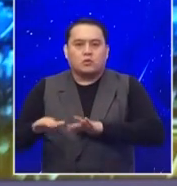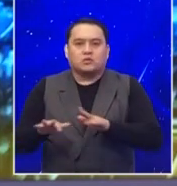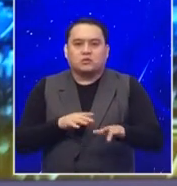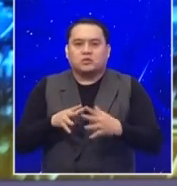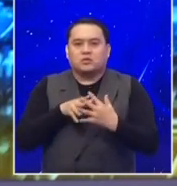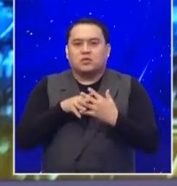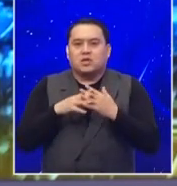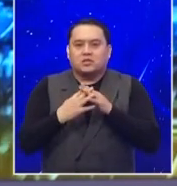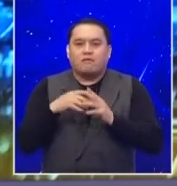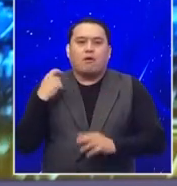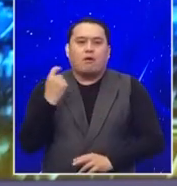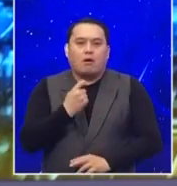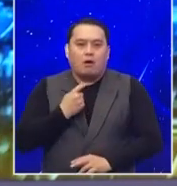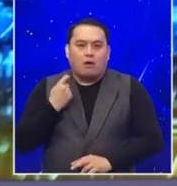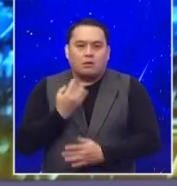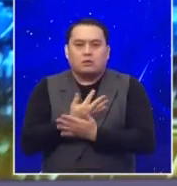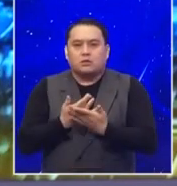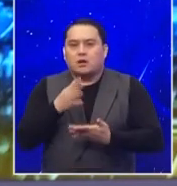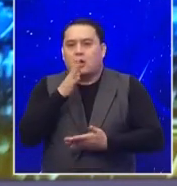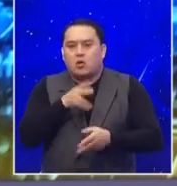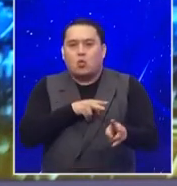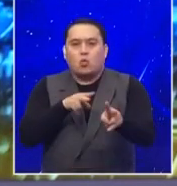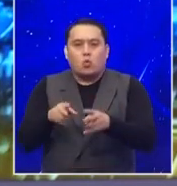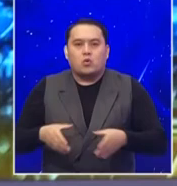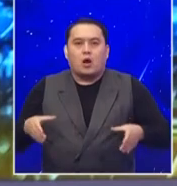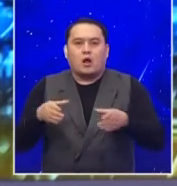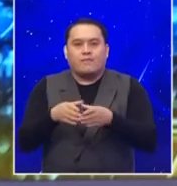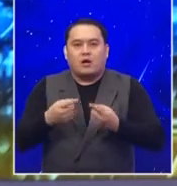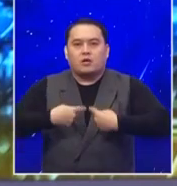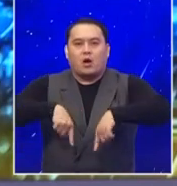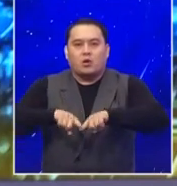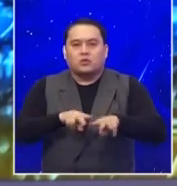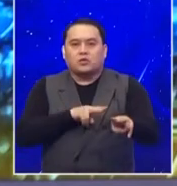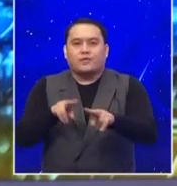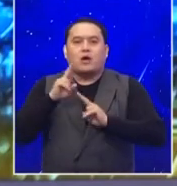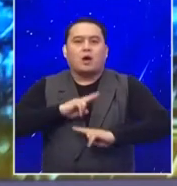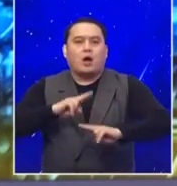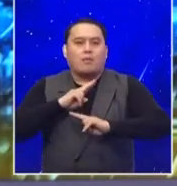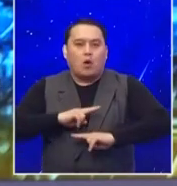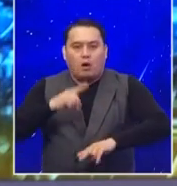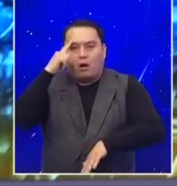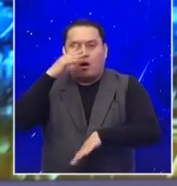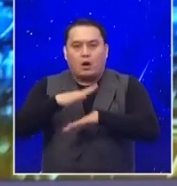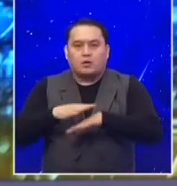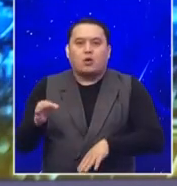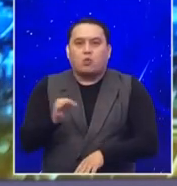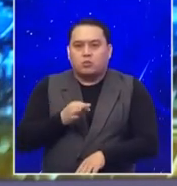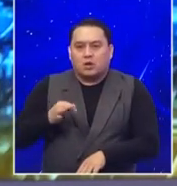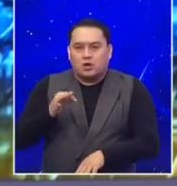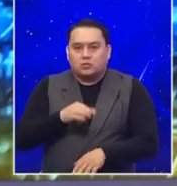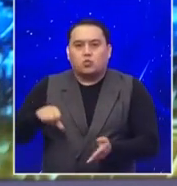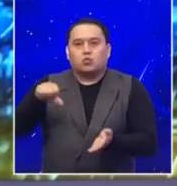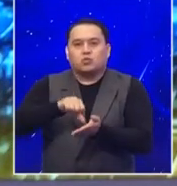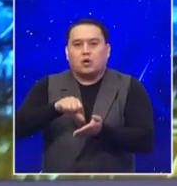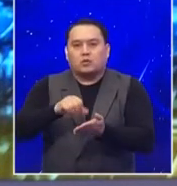сфере сельского хозяйства. В течение нескольких лет курировал отдел организационно-инспекторской работы аппарата Акима области, а также